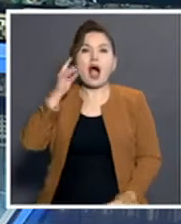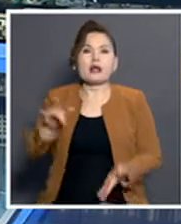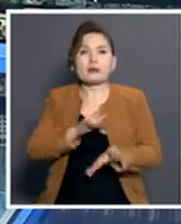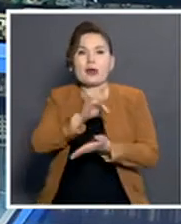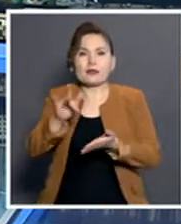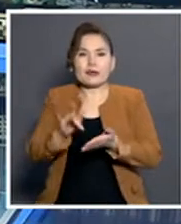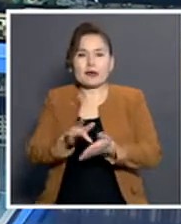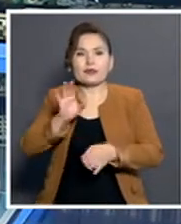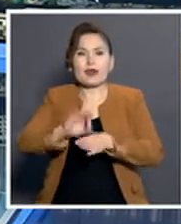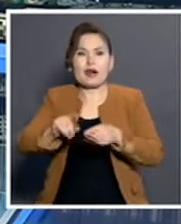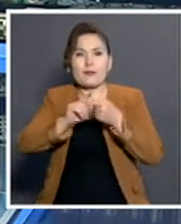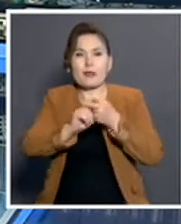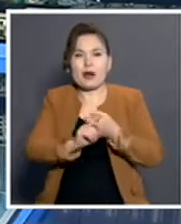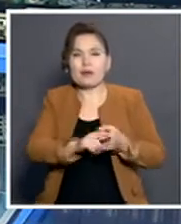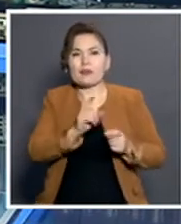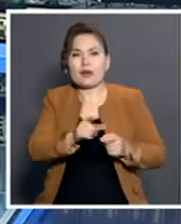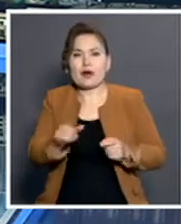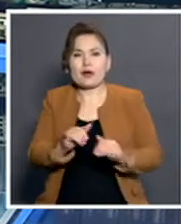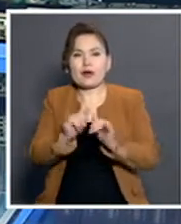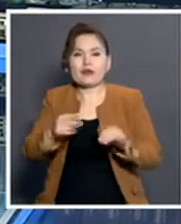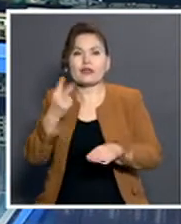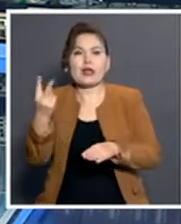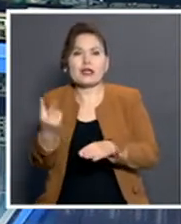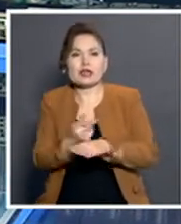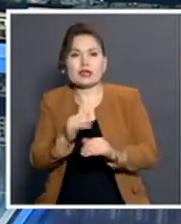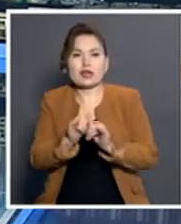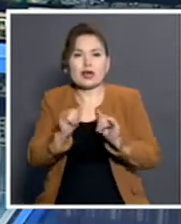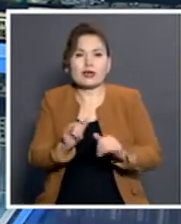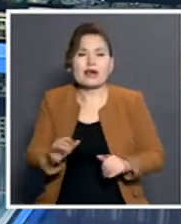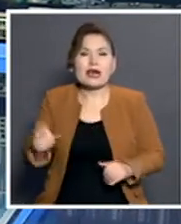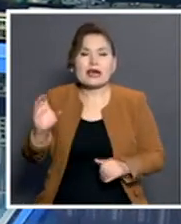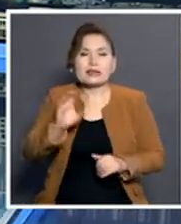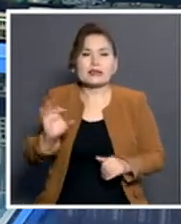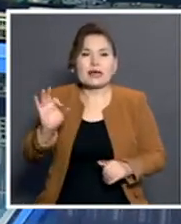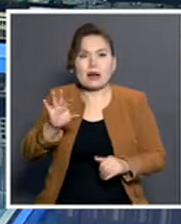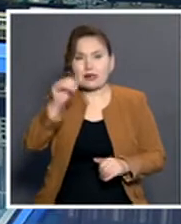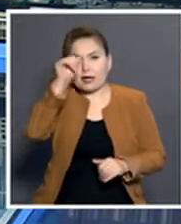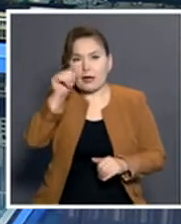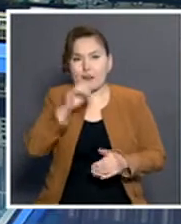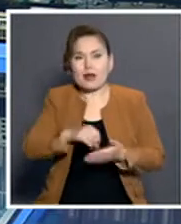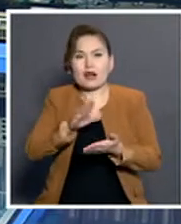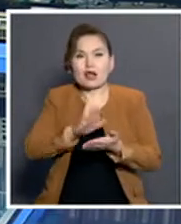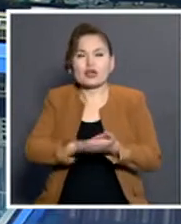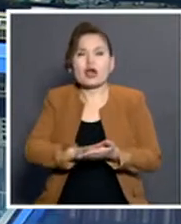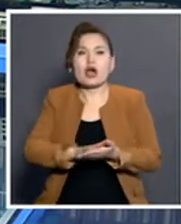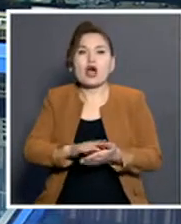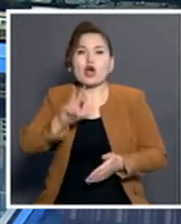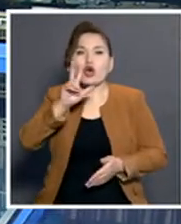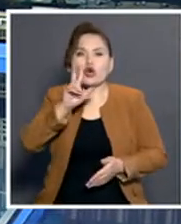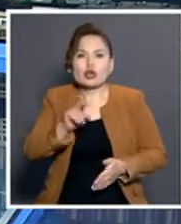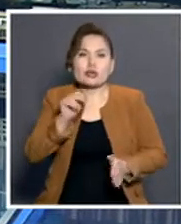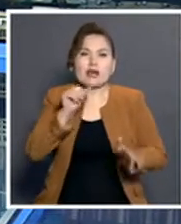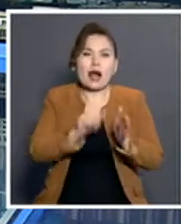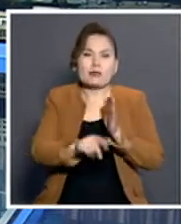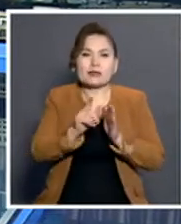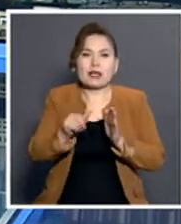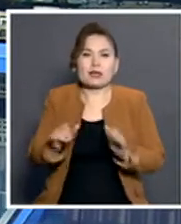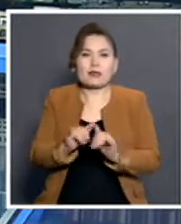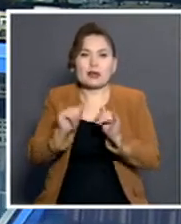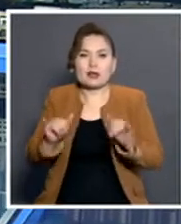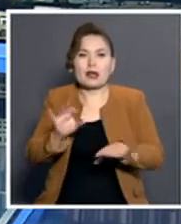Алматыда да коронавирус жұқтырғандар саны 2 есе өскен, қыркүйек қазан айларында тіркелген науқастар 165-тен 360 адамға дейін